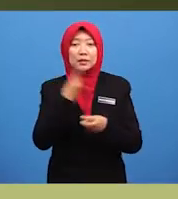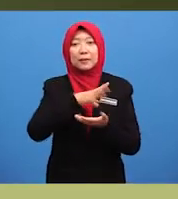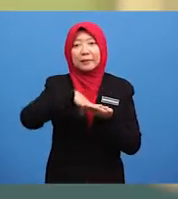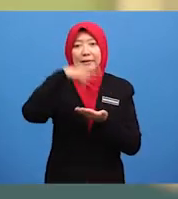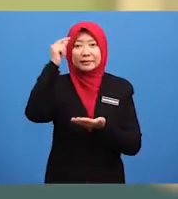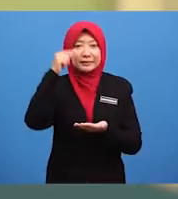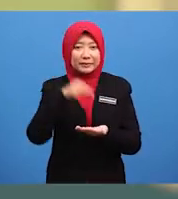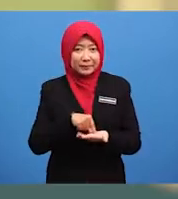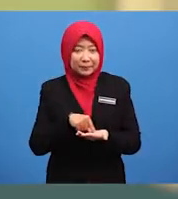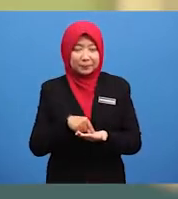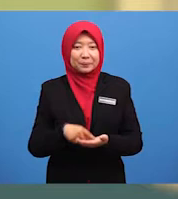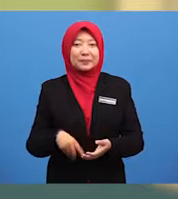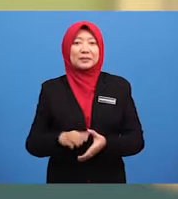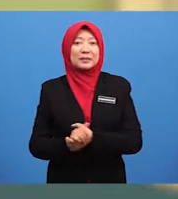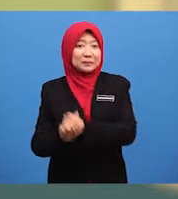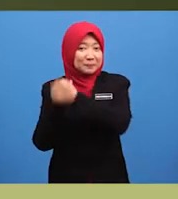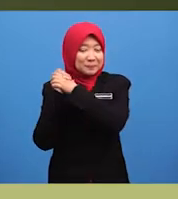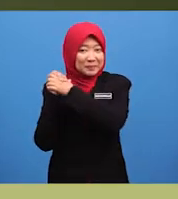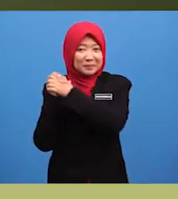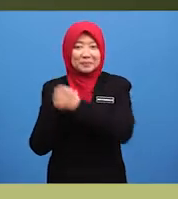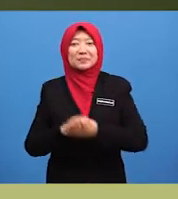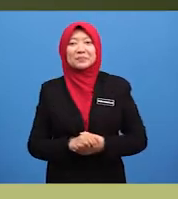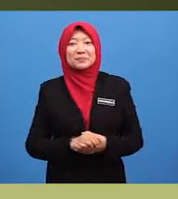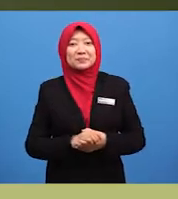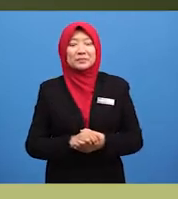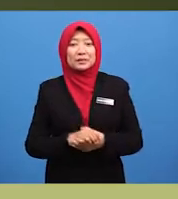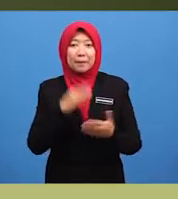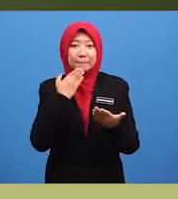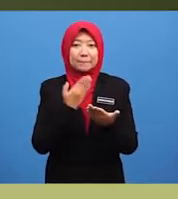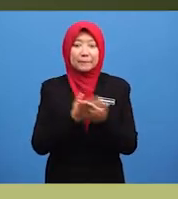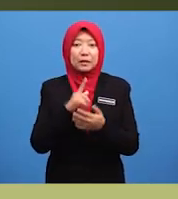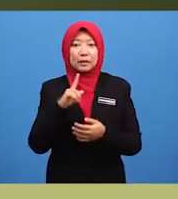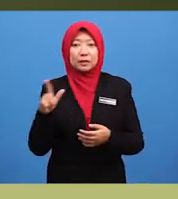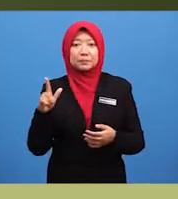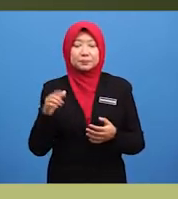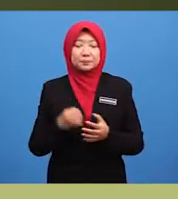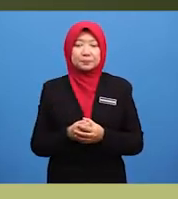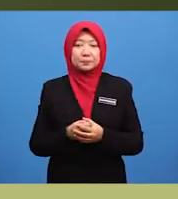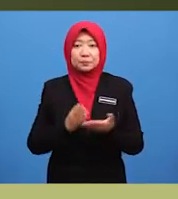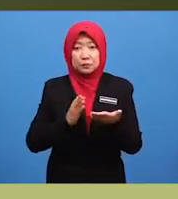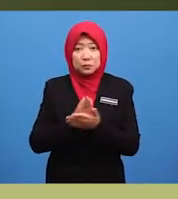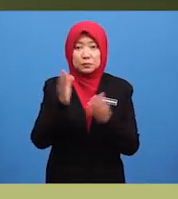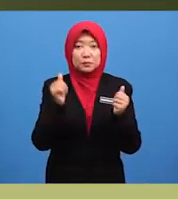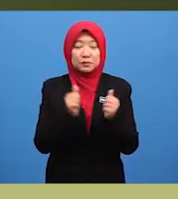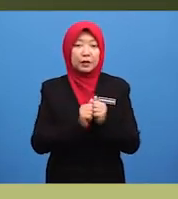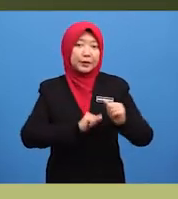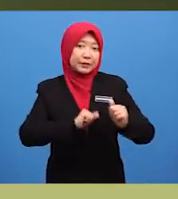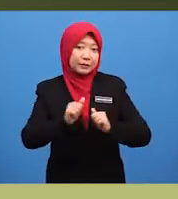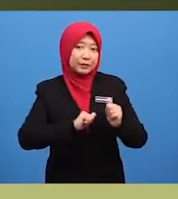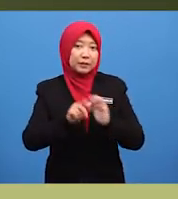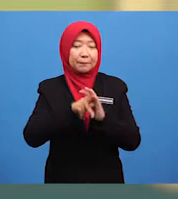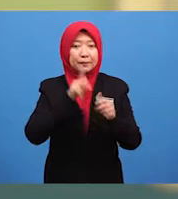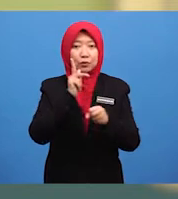ini. Syabas sekali murid-murid. Baiklah, kita teruskan dengan aktiviti pengukuhan yang